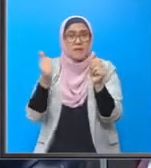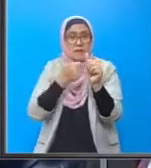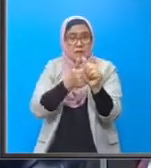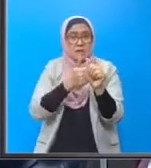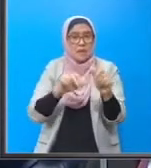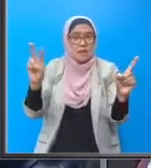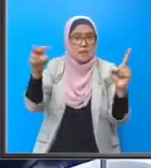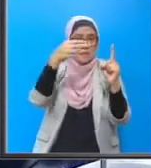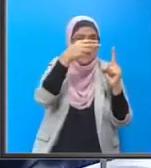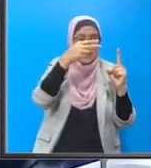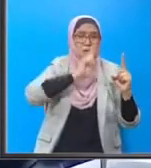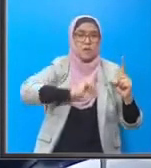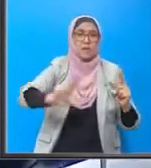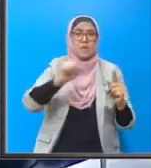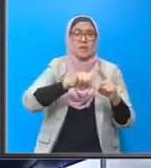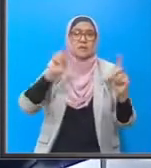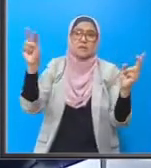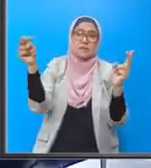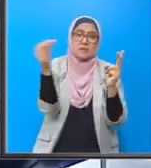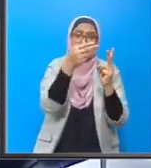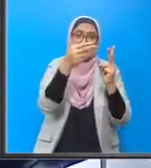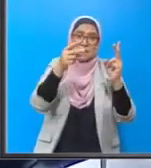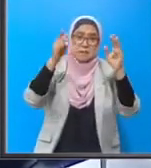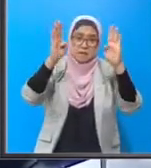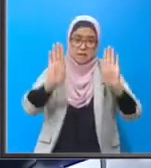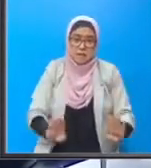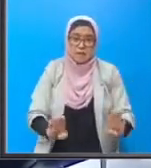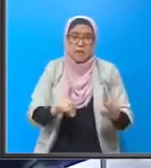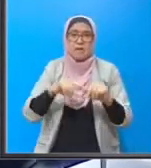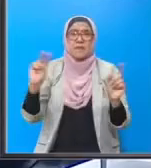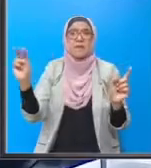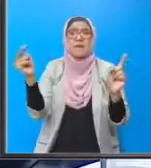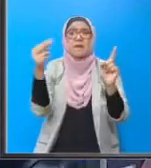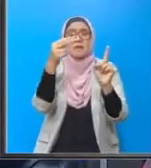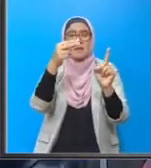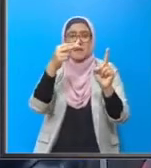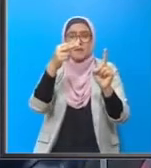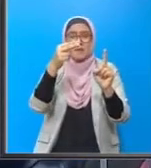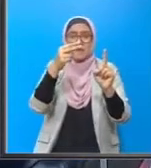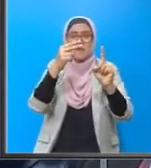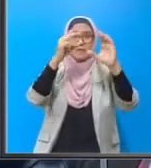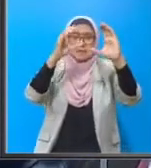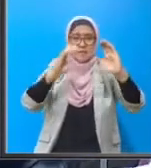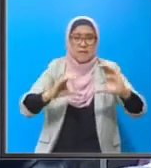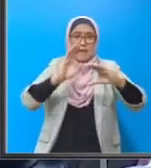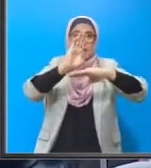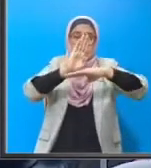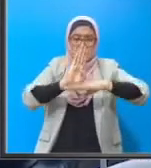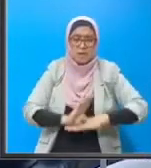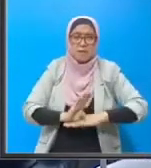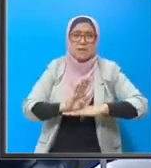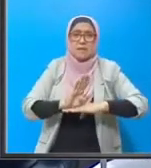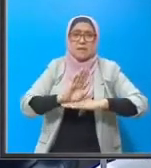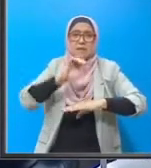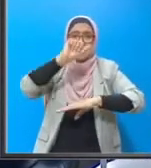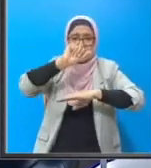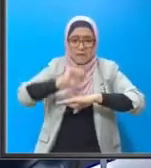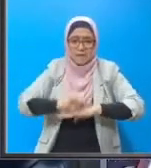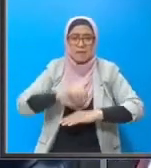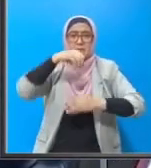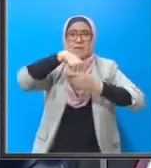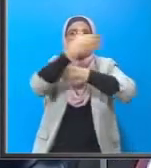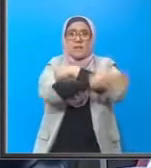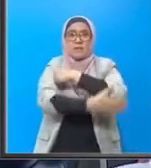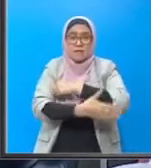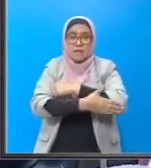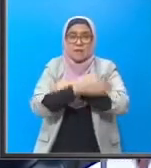mengikut kacamata bangsa dan mengikut adat budaya di dalam negara jadi sebab itu peruntukan